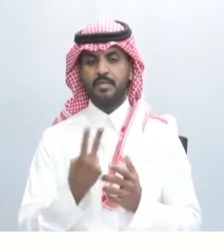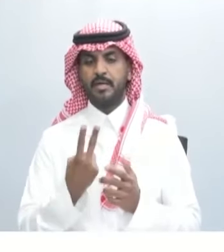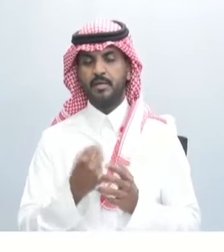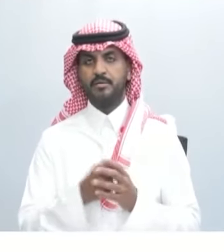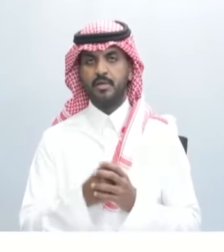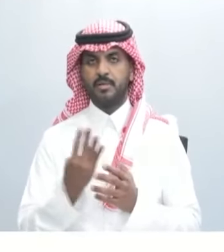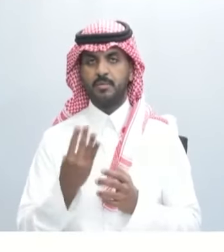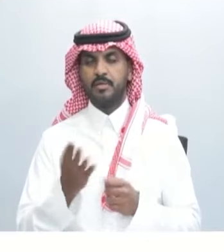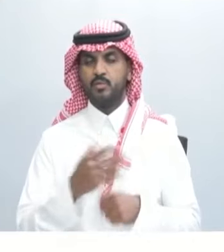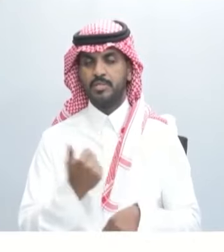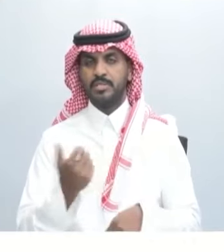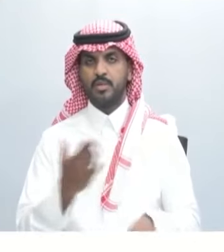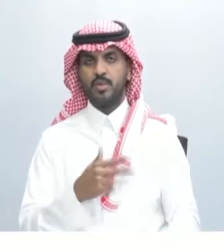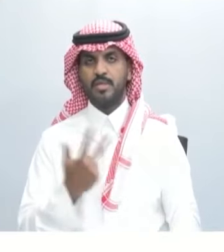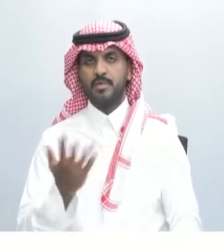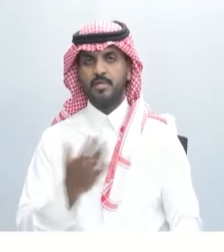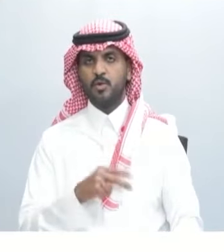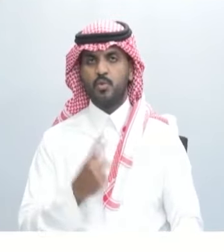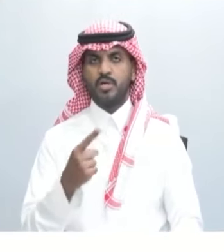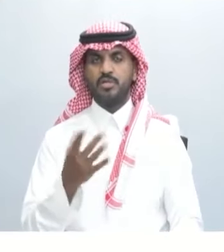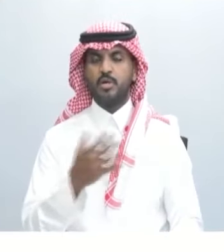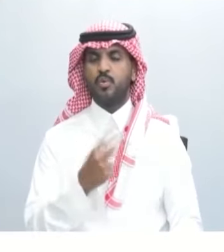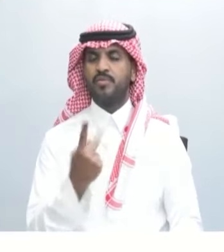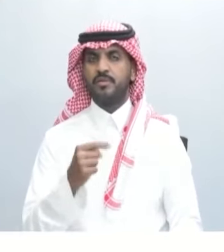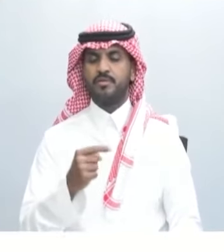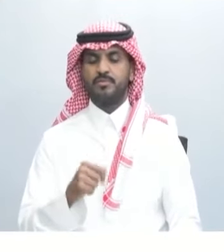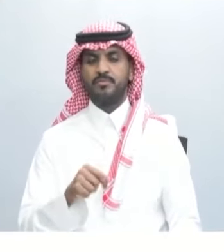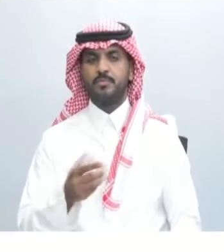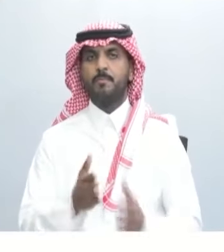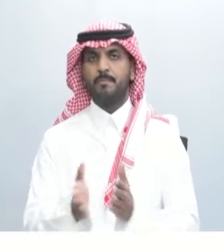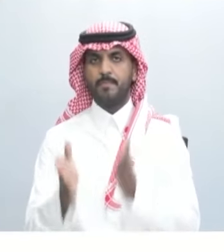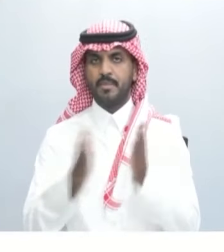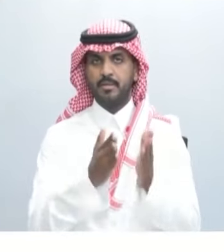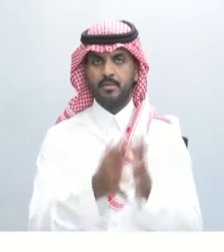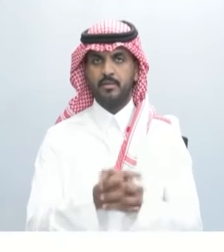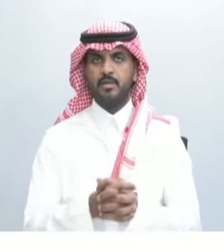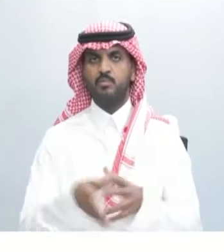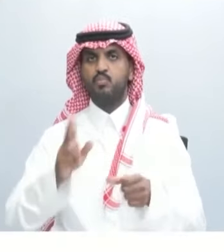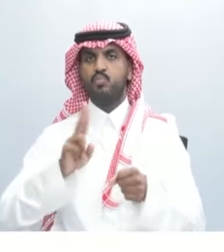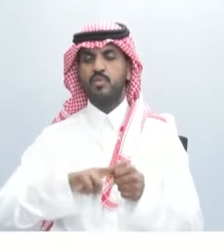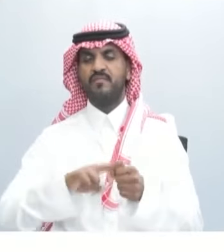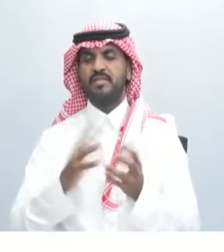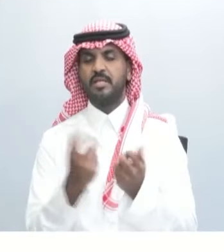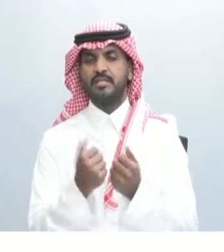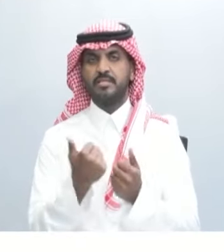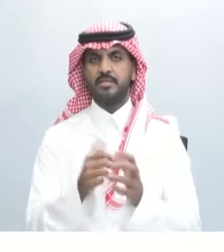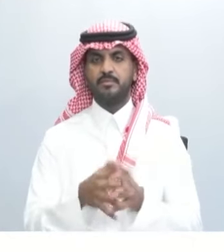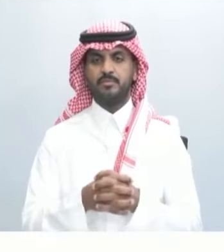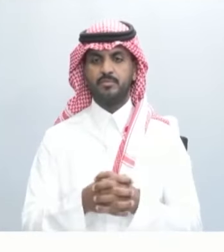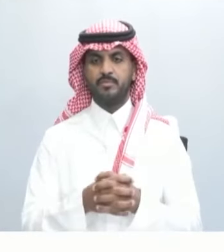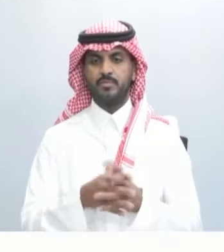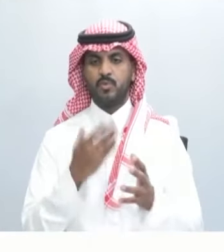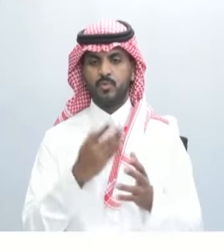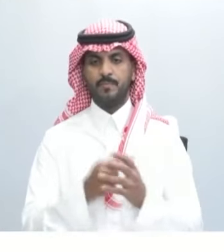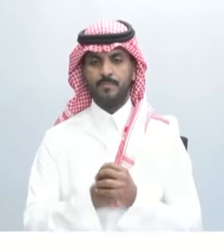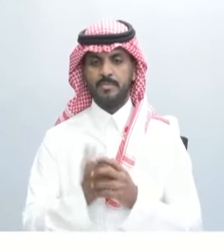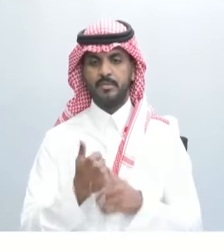اربعه سته ثمانيه عشره بعد ذلك مضاعفات العدد سته ونقول